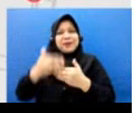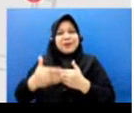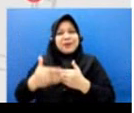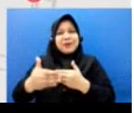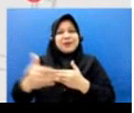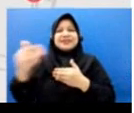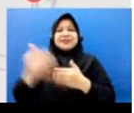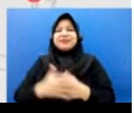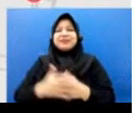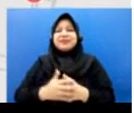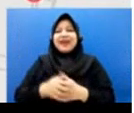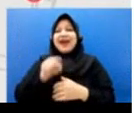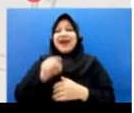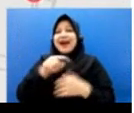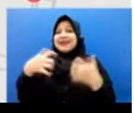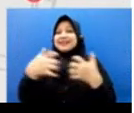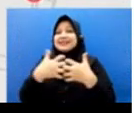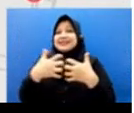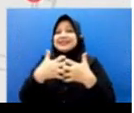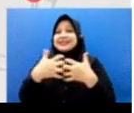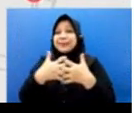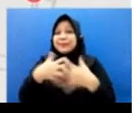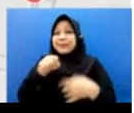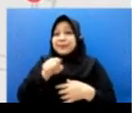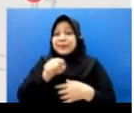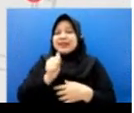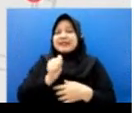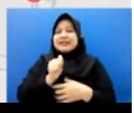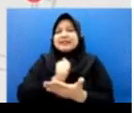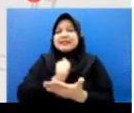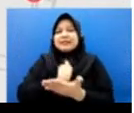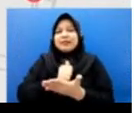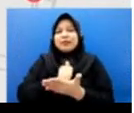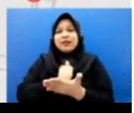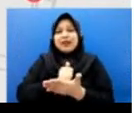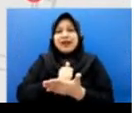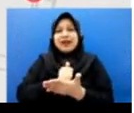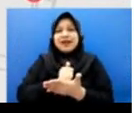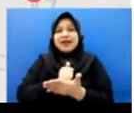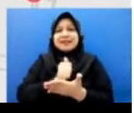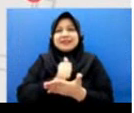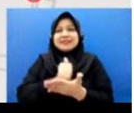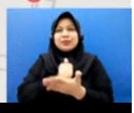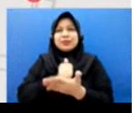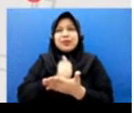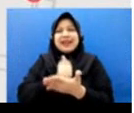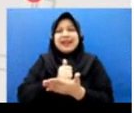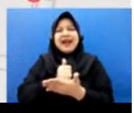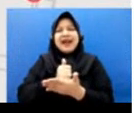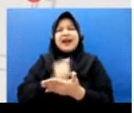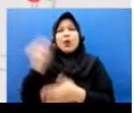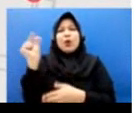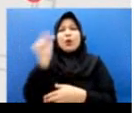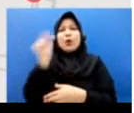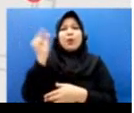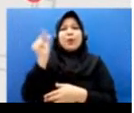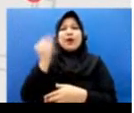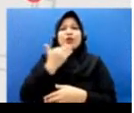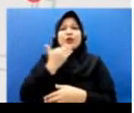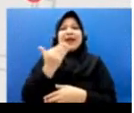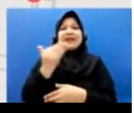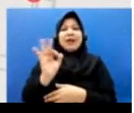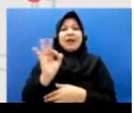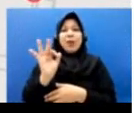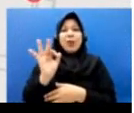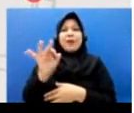sebuah sistem yang sebenarnya tidak, atau bisa bilang tidak umum atau belum umum dan baru. Nah, bagaimana sih Pak